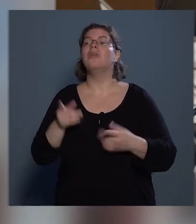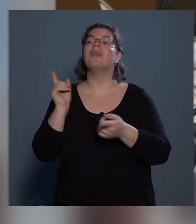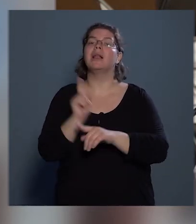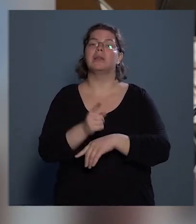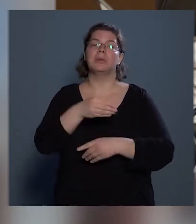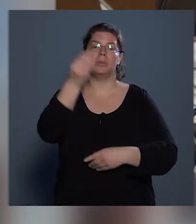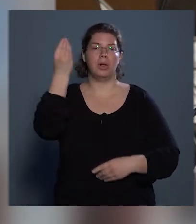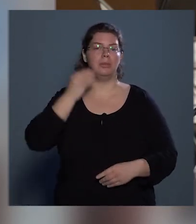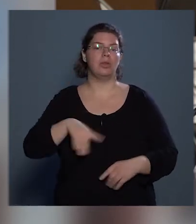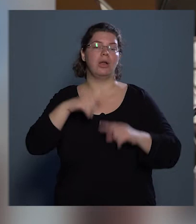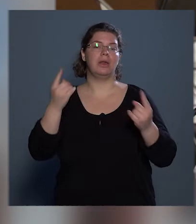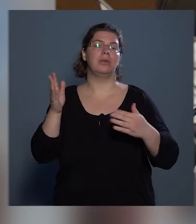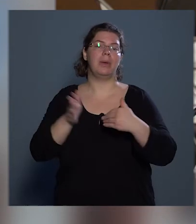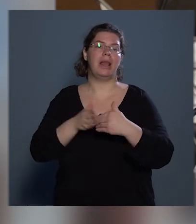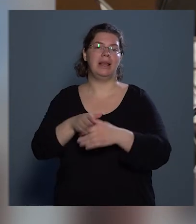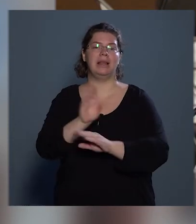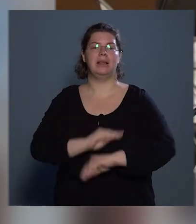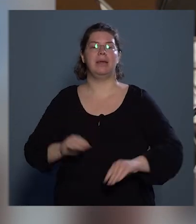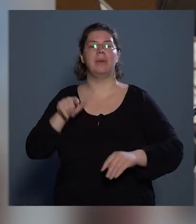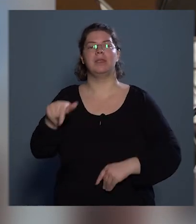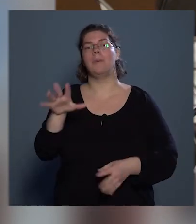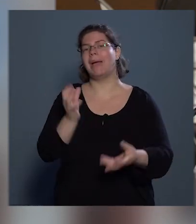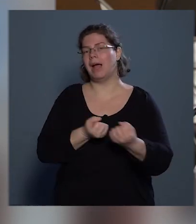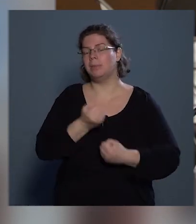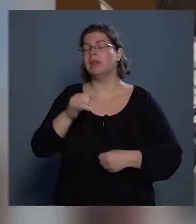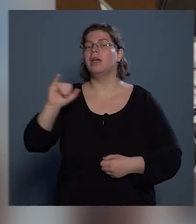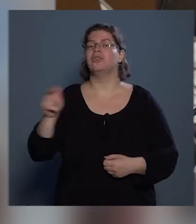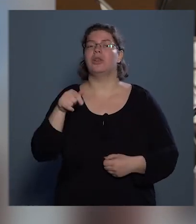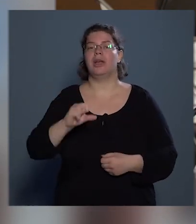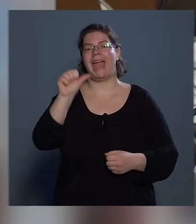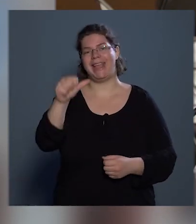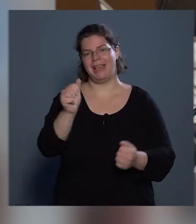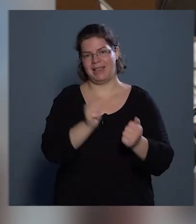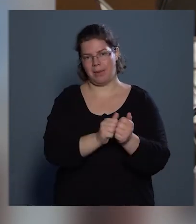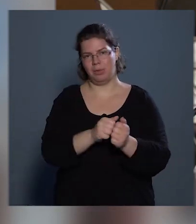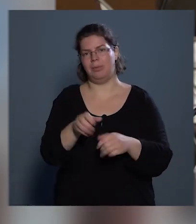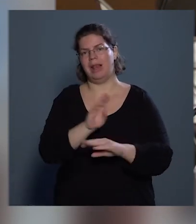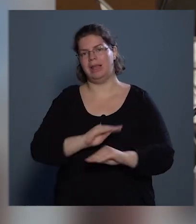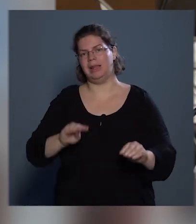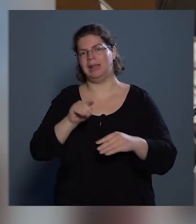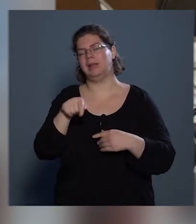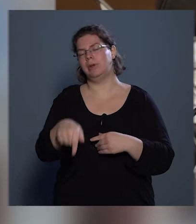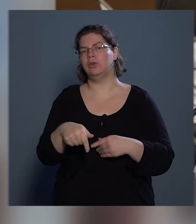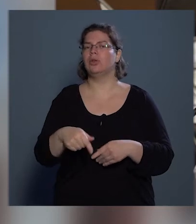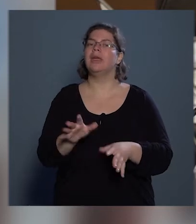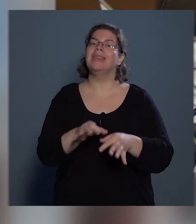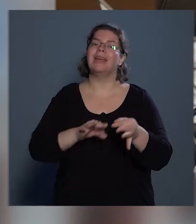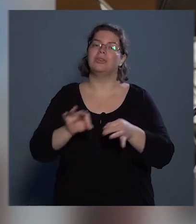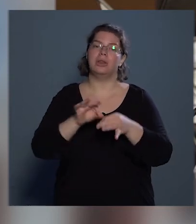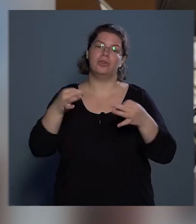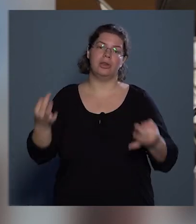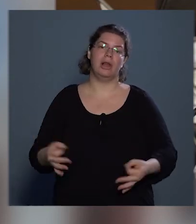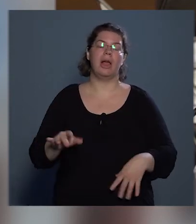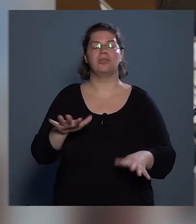hogy a határozat mellékletét képező megállapodást és az annak egyes számú mellékletét képező teljességi nyilatkozatot, esetleges